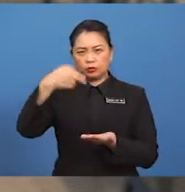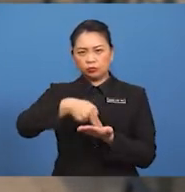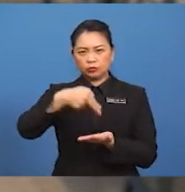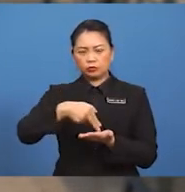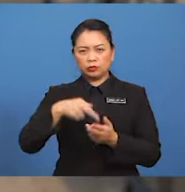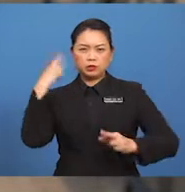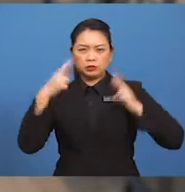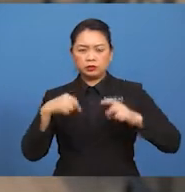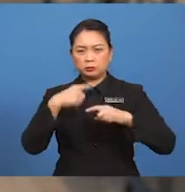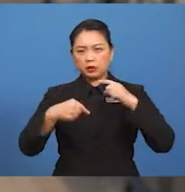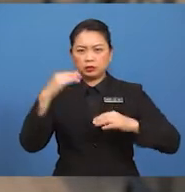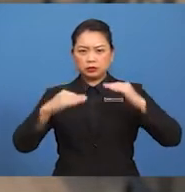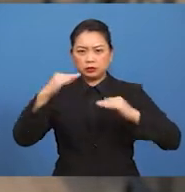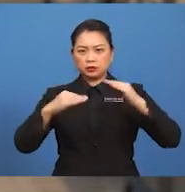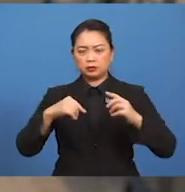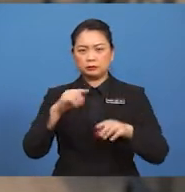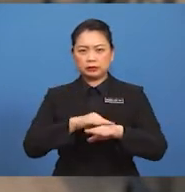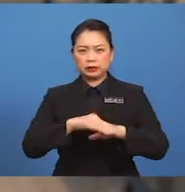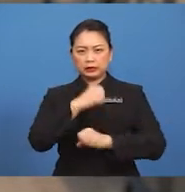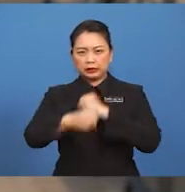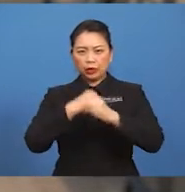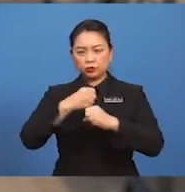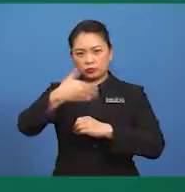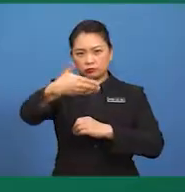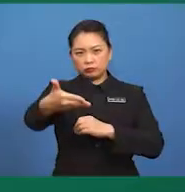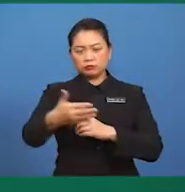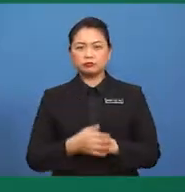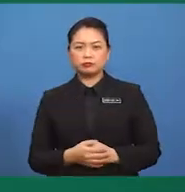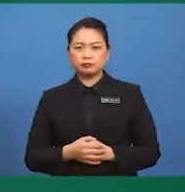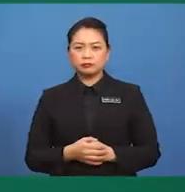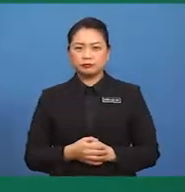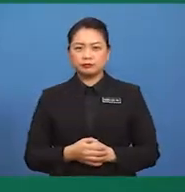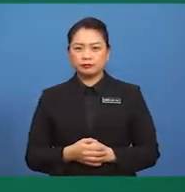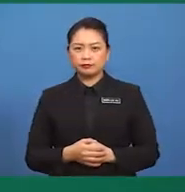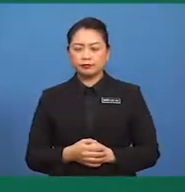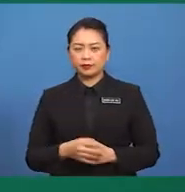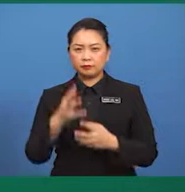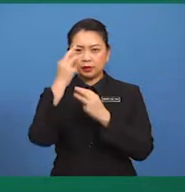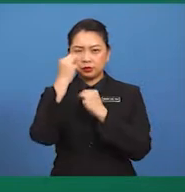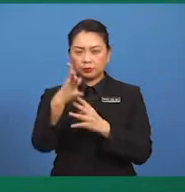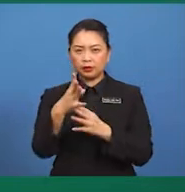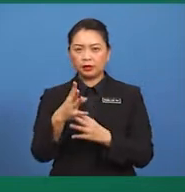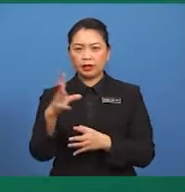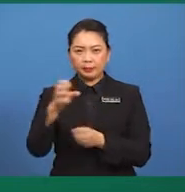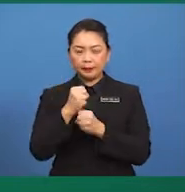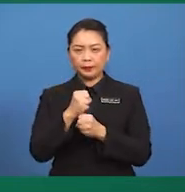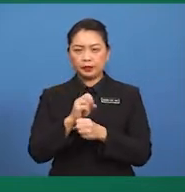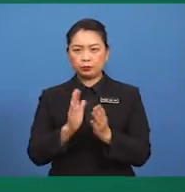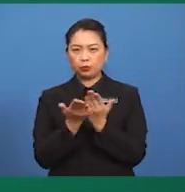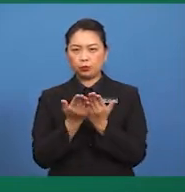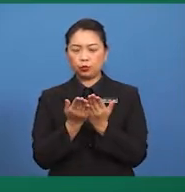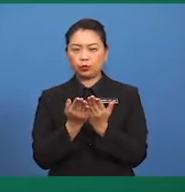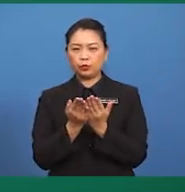ragu selepas diselaraskan pada tahun seterusnya. Soalannya ialah maklumat berikut diambil daripada